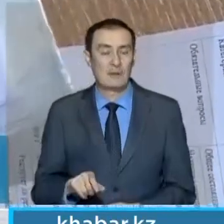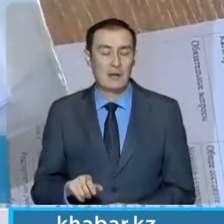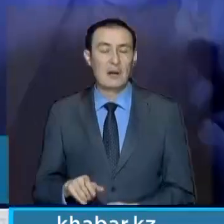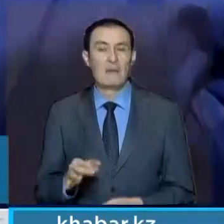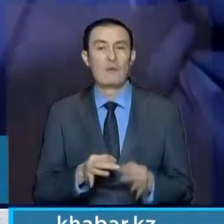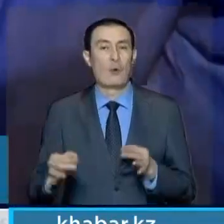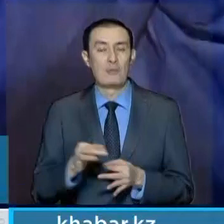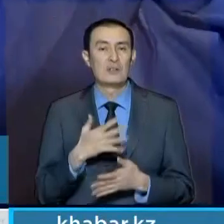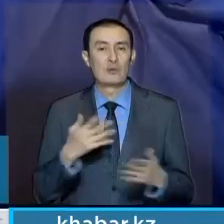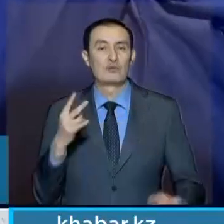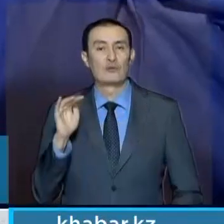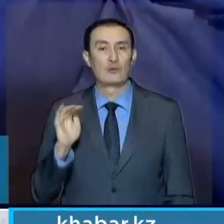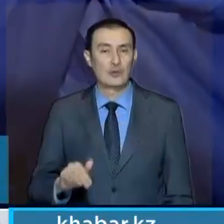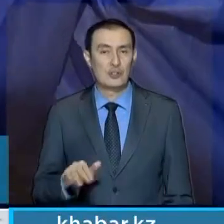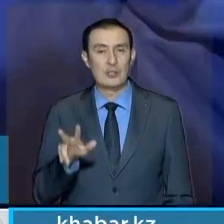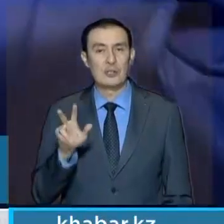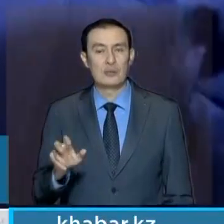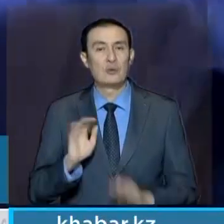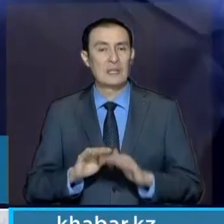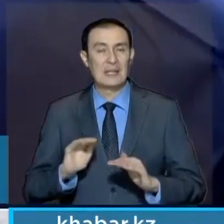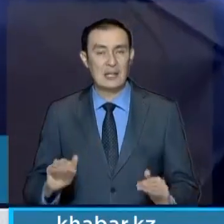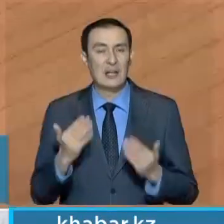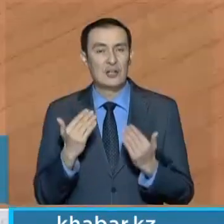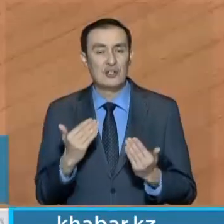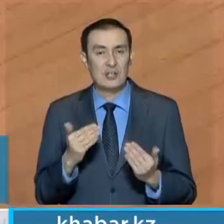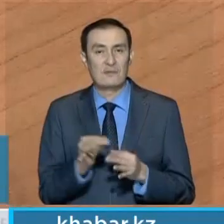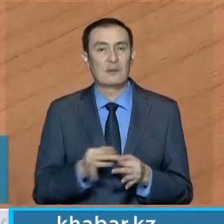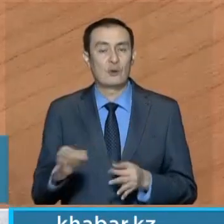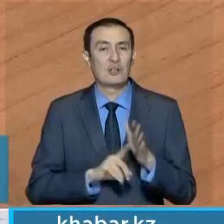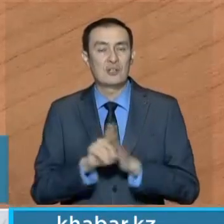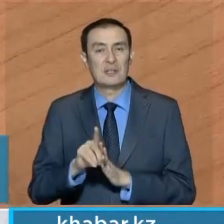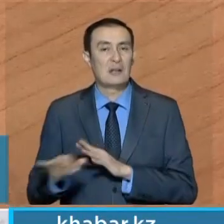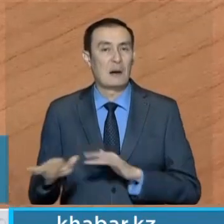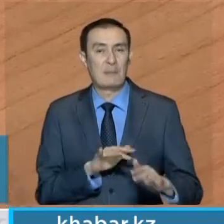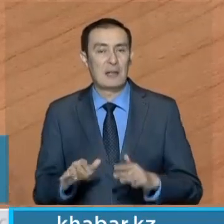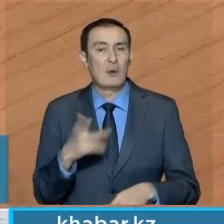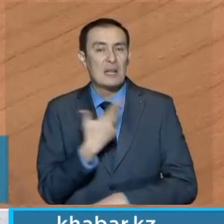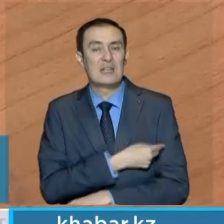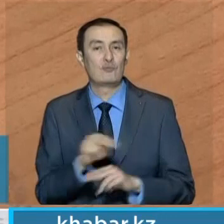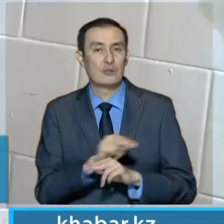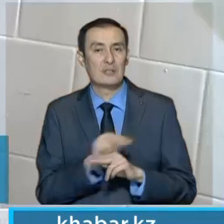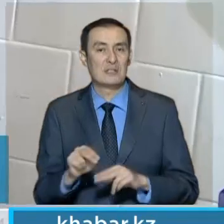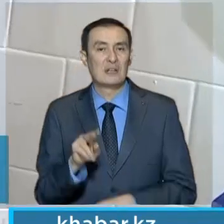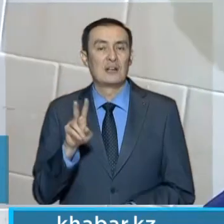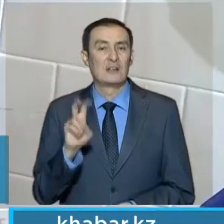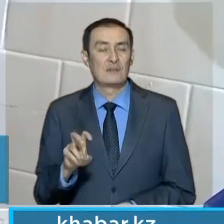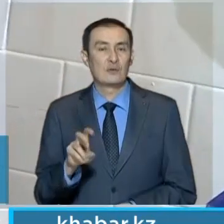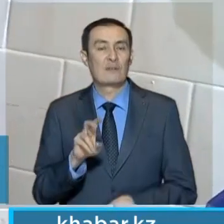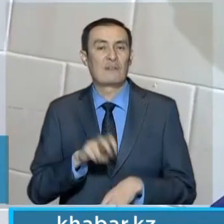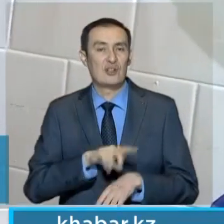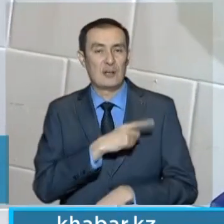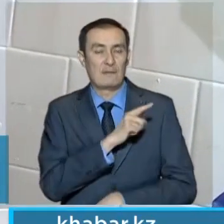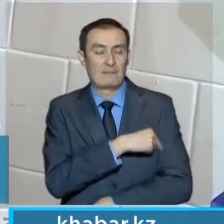По области больше 2300 детей. Сейчас в регионе началась кампания по иммунизации 200